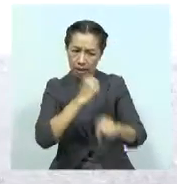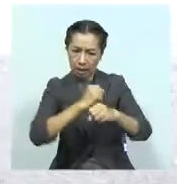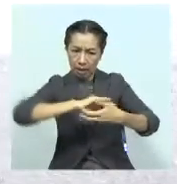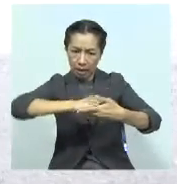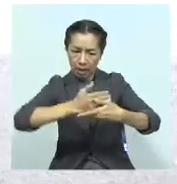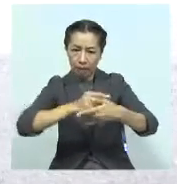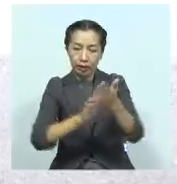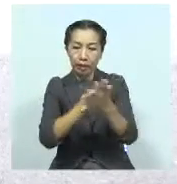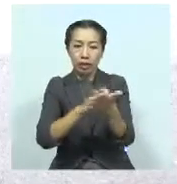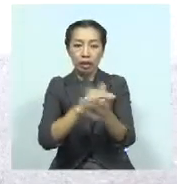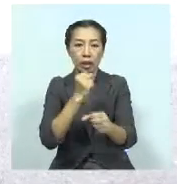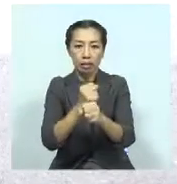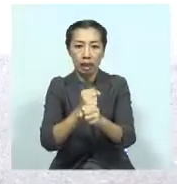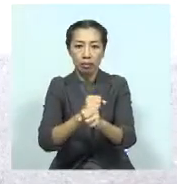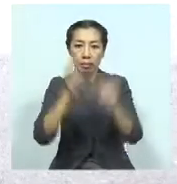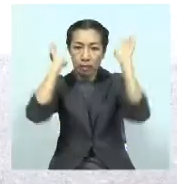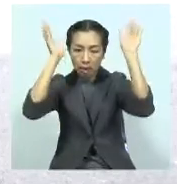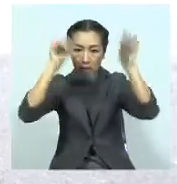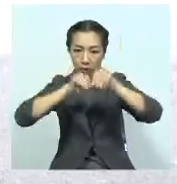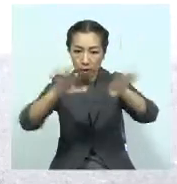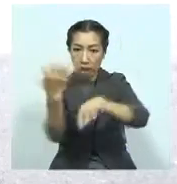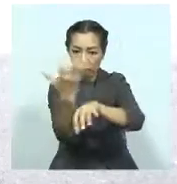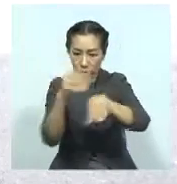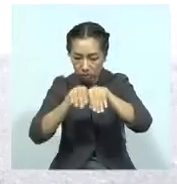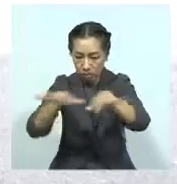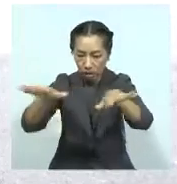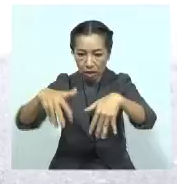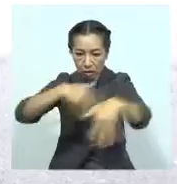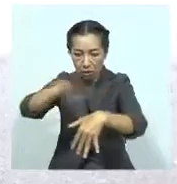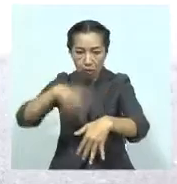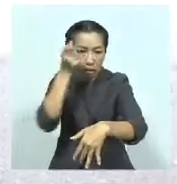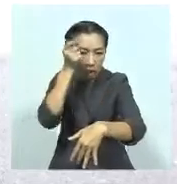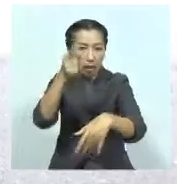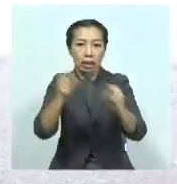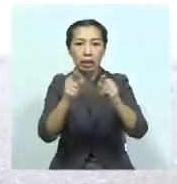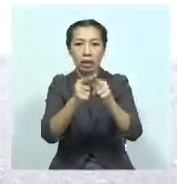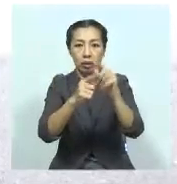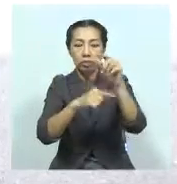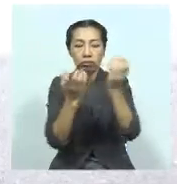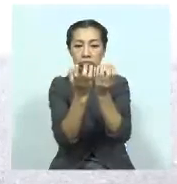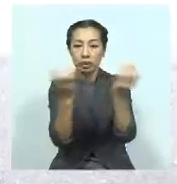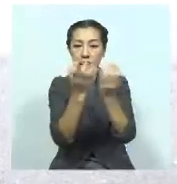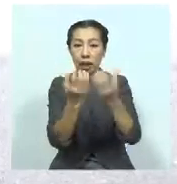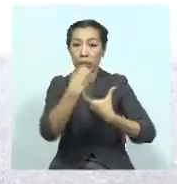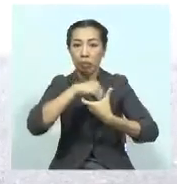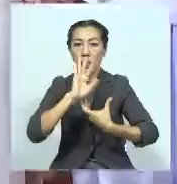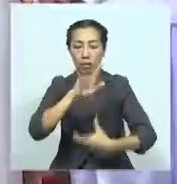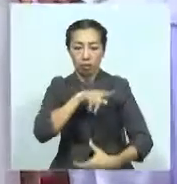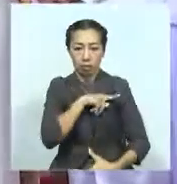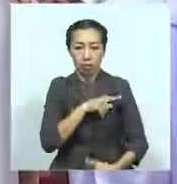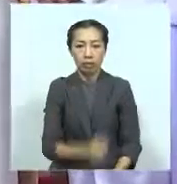ทัศน์เพื่อเป็นการเผยแพร่ประชาสัมพันธ์เพื่อให้ประชาชนคะเข้าถึงหลักธรรมคำสอนของพระพุทธศาสนาค่ะ